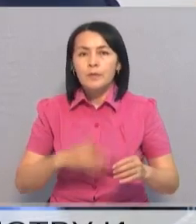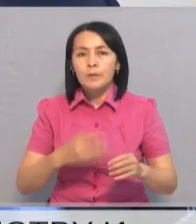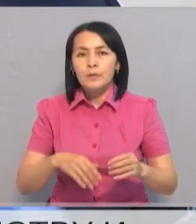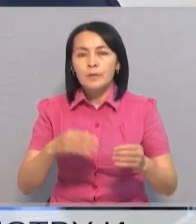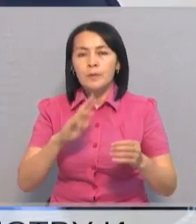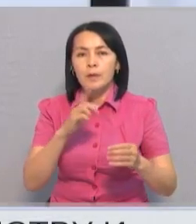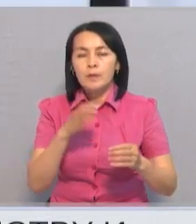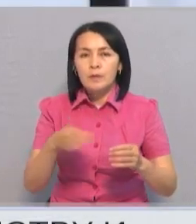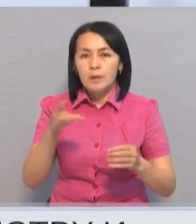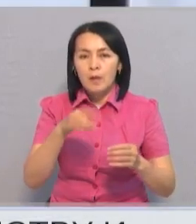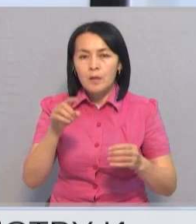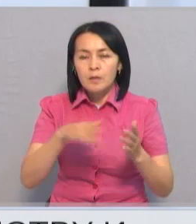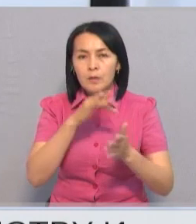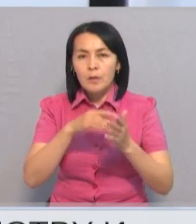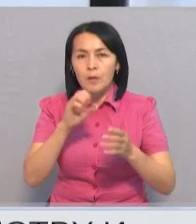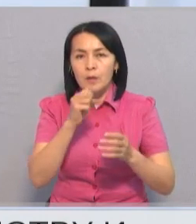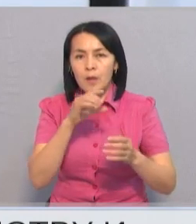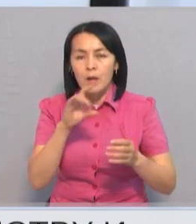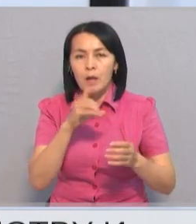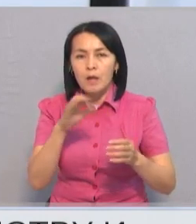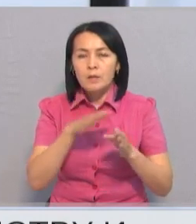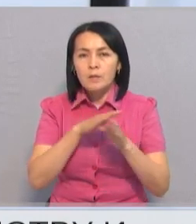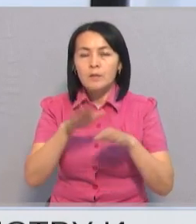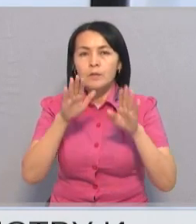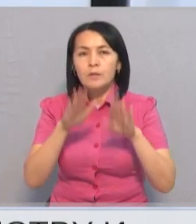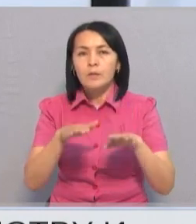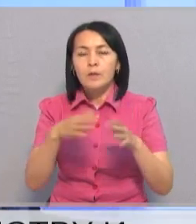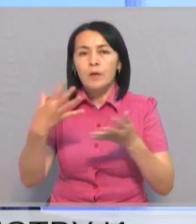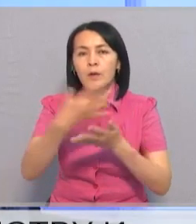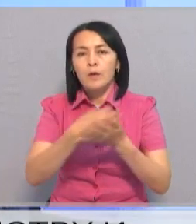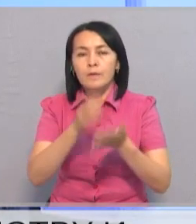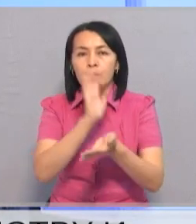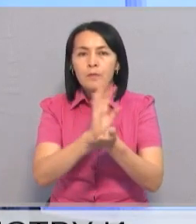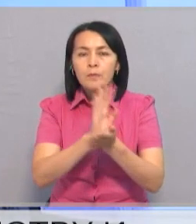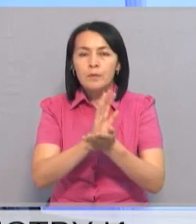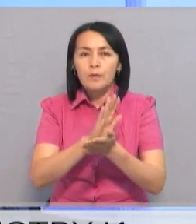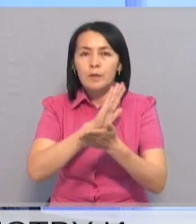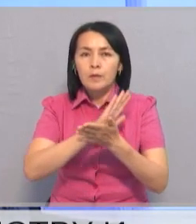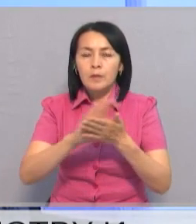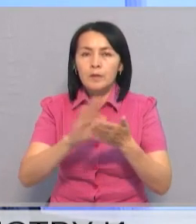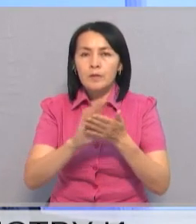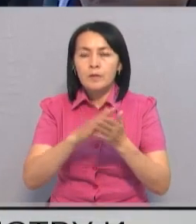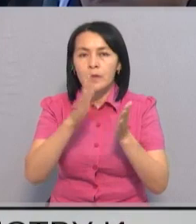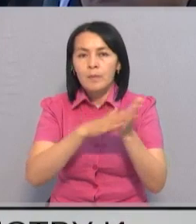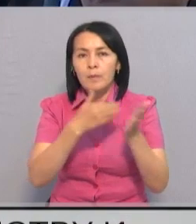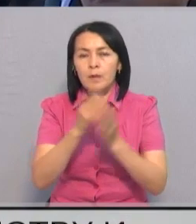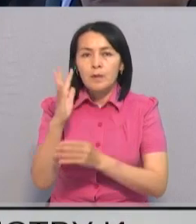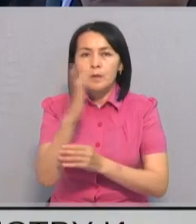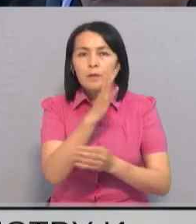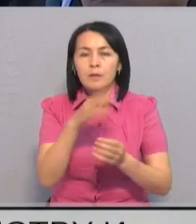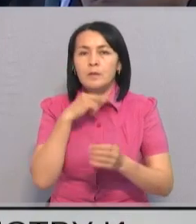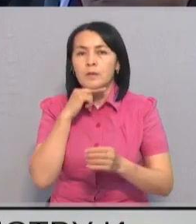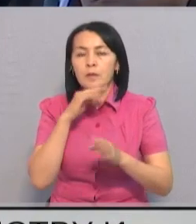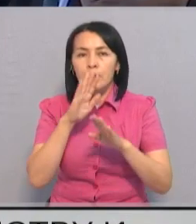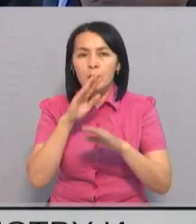и Келесском районах и городе Арыс. Проводятся только работы по уборке мусора, сухостоя и побелке деревьев. Не